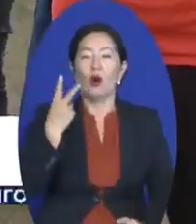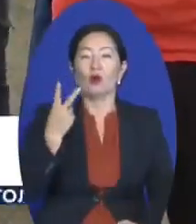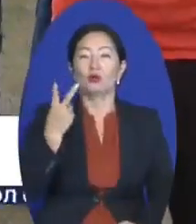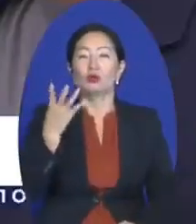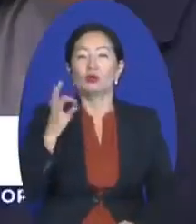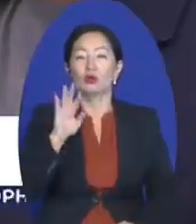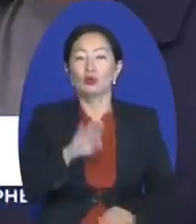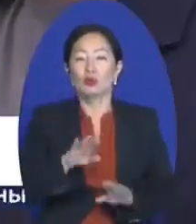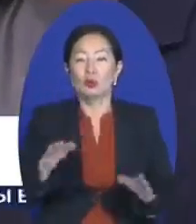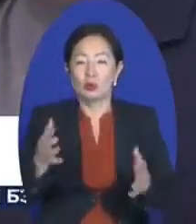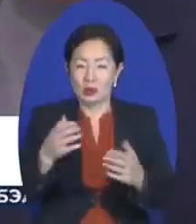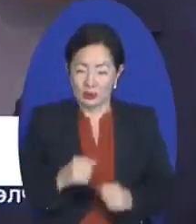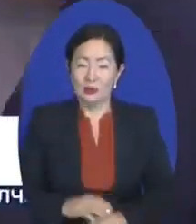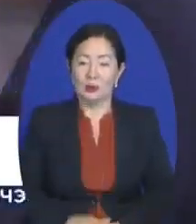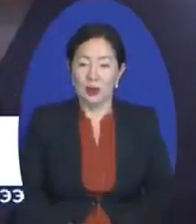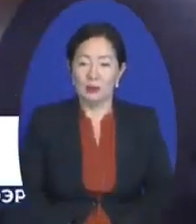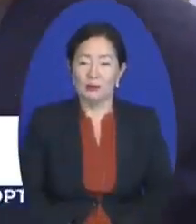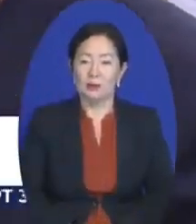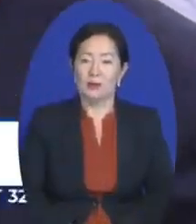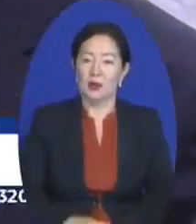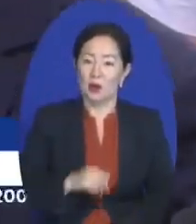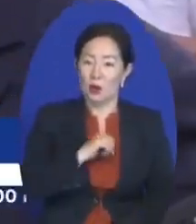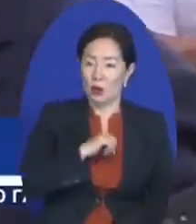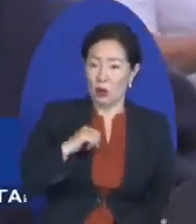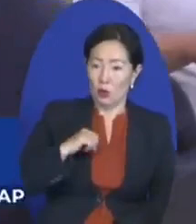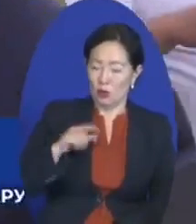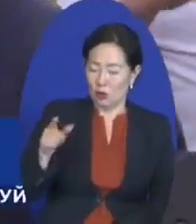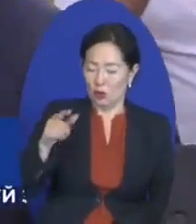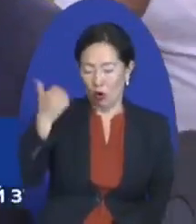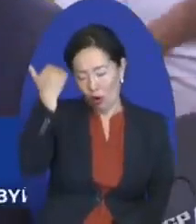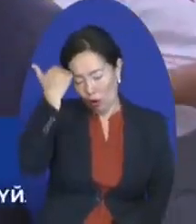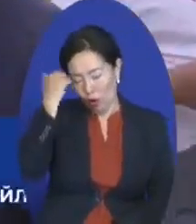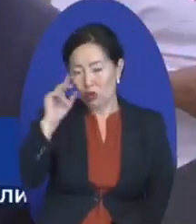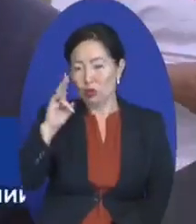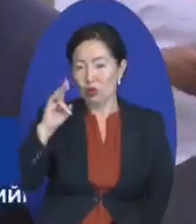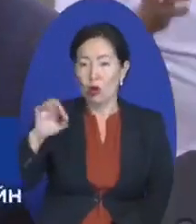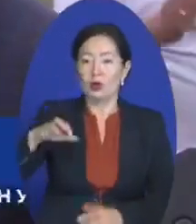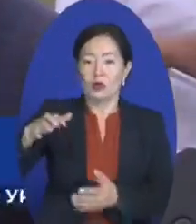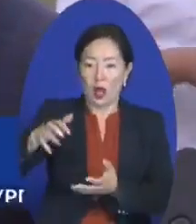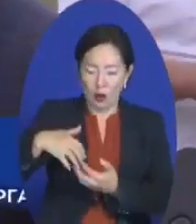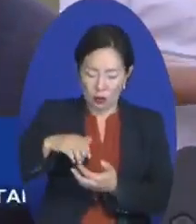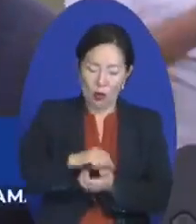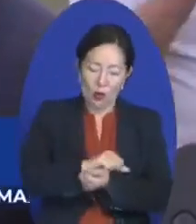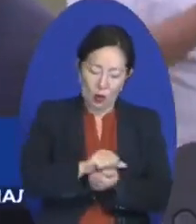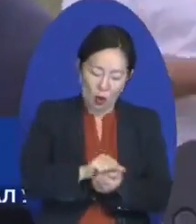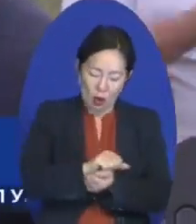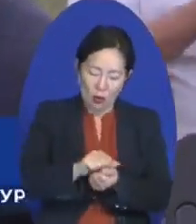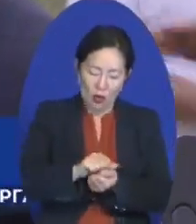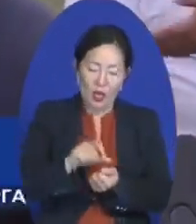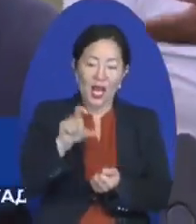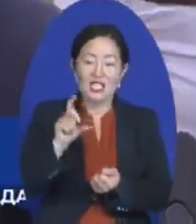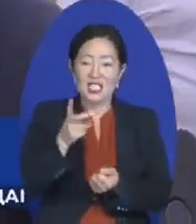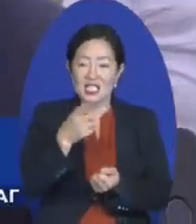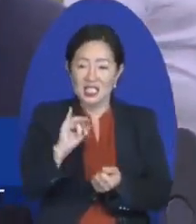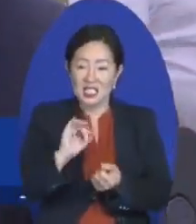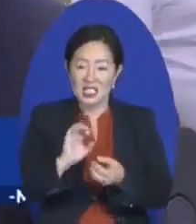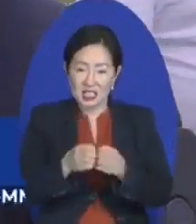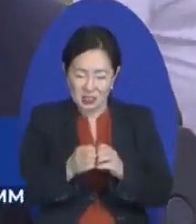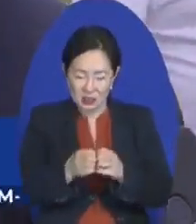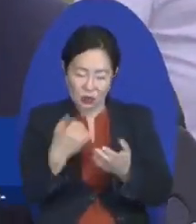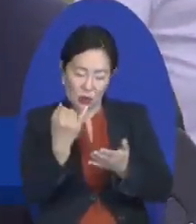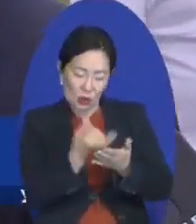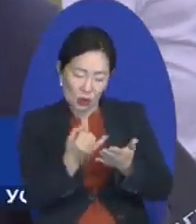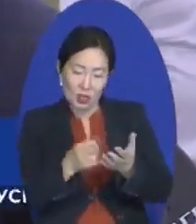байна. Өөрсдөө хоньны ноосоо угаагаад ингээд эсхий болгоод эсхийн дээр өөрөө зурга